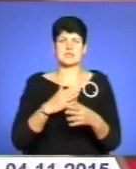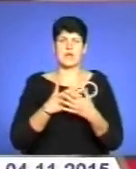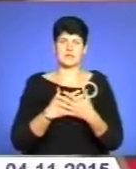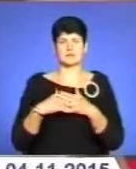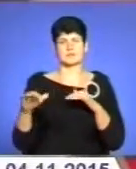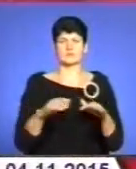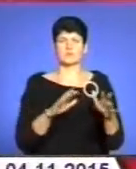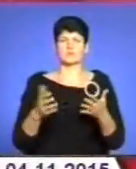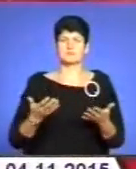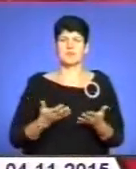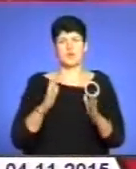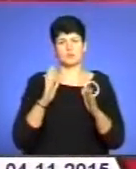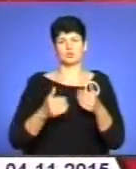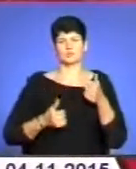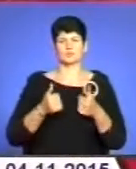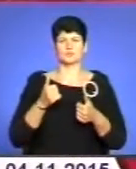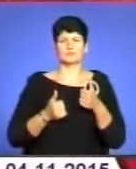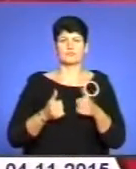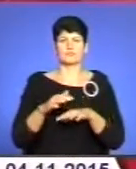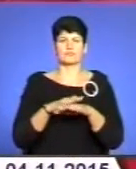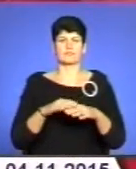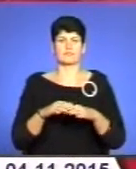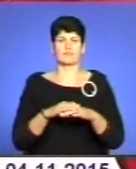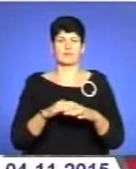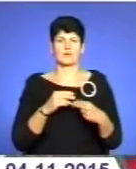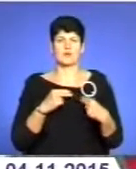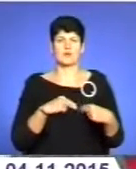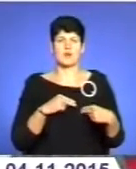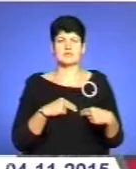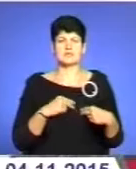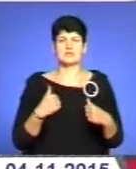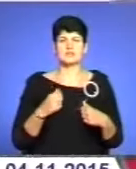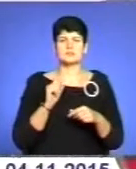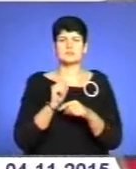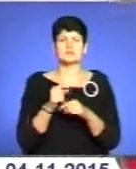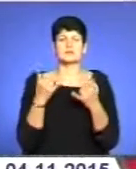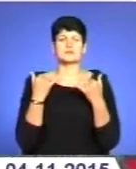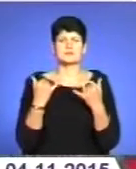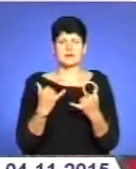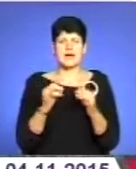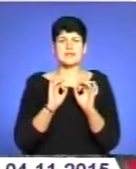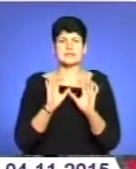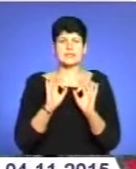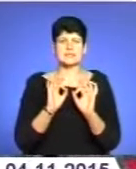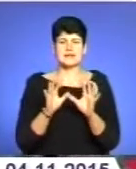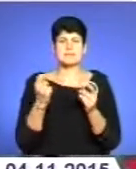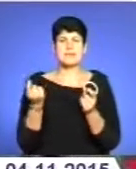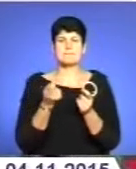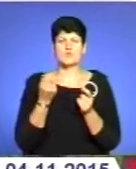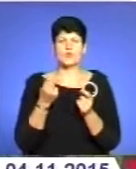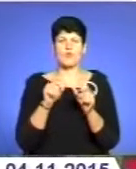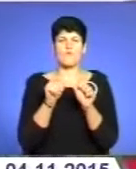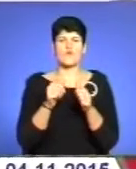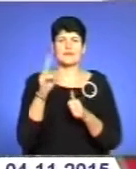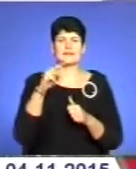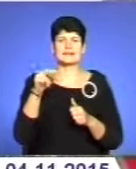спосіб життя і бути конкурентними на ринку праці. Наша задача сьогодні розказати немного о форматі DAISY.